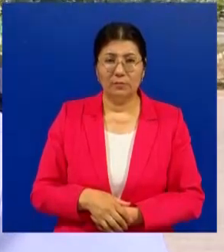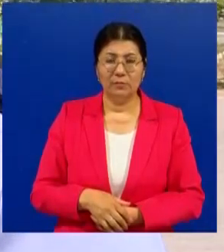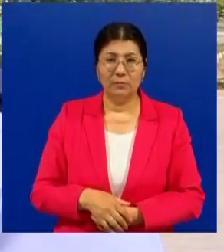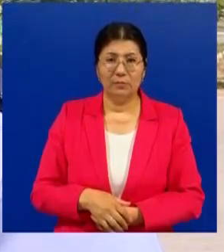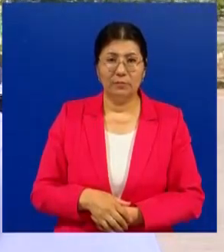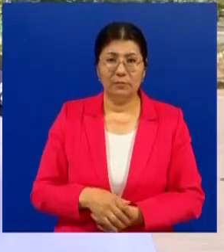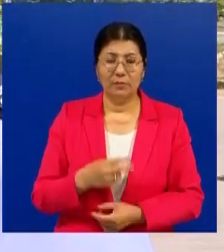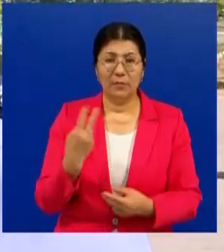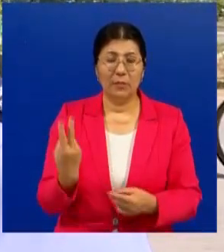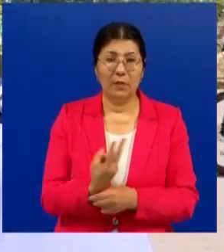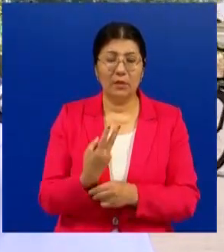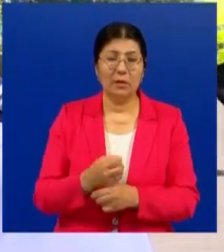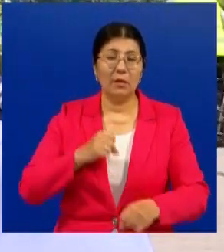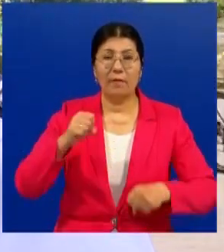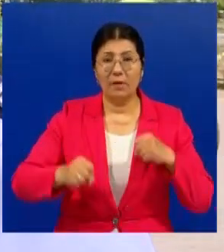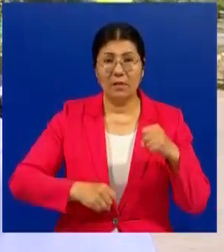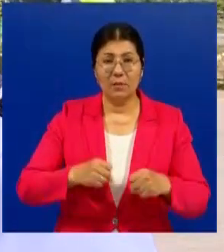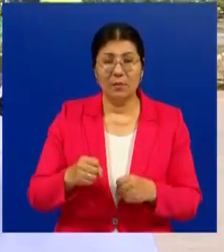екінші этап велосипедпен жүру.